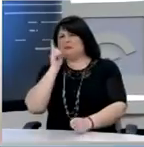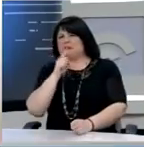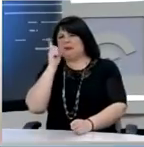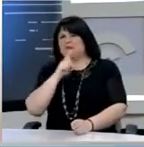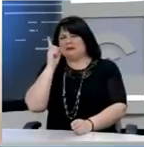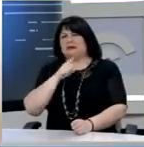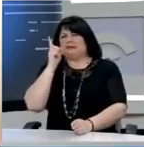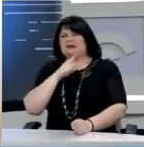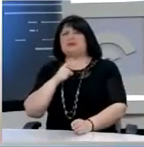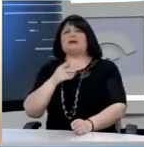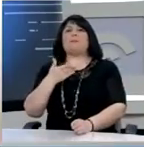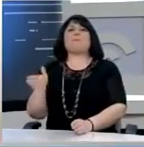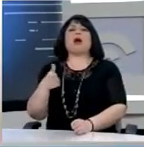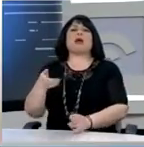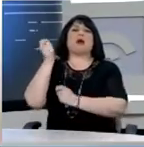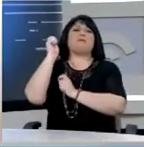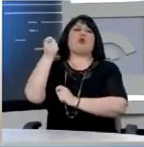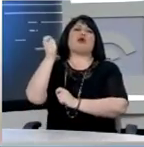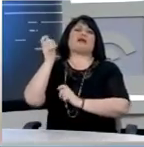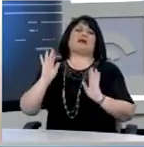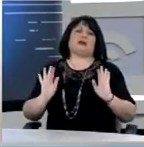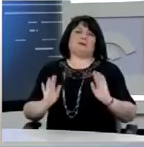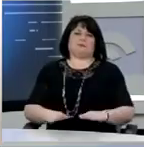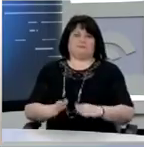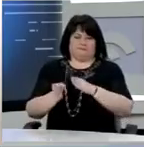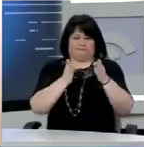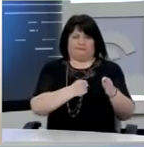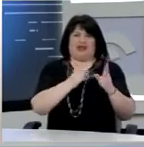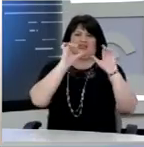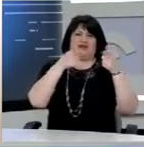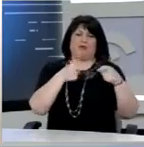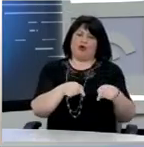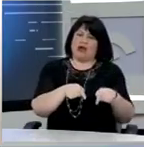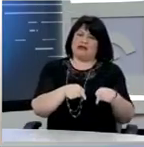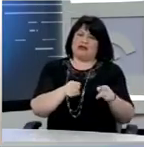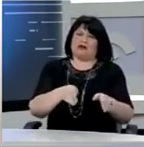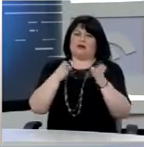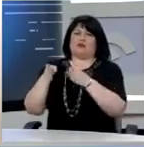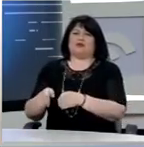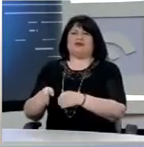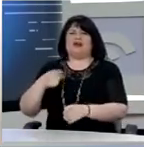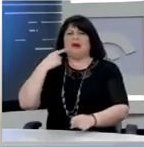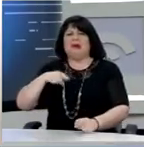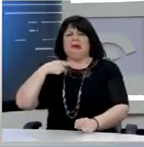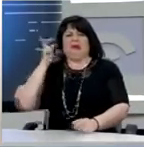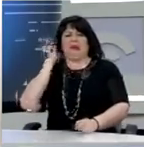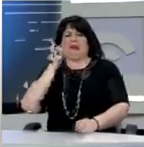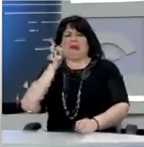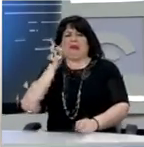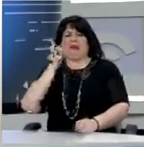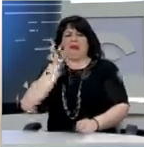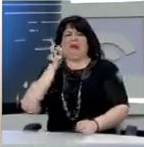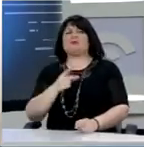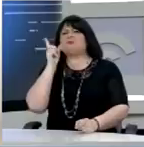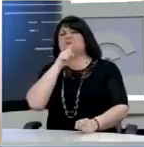και η παραπολιτική. Από τη μια είναι η δημοκρατία και από την άλλη είναι η συκοφαντία. Τα fake